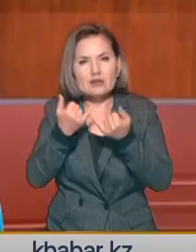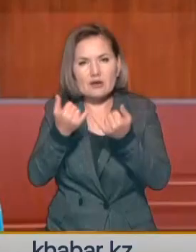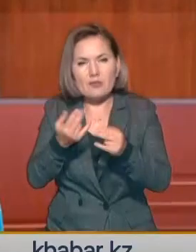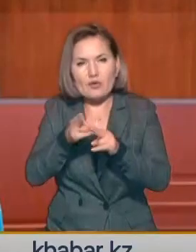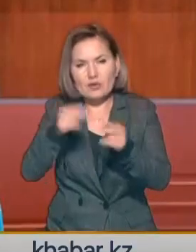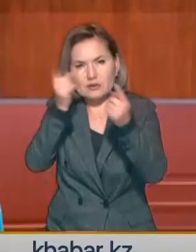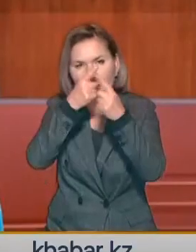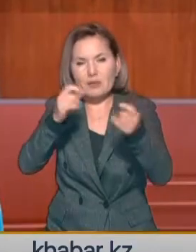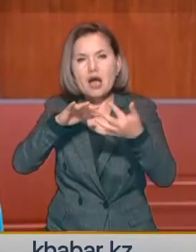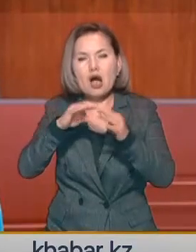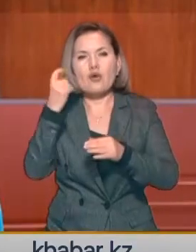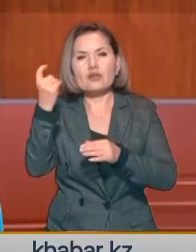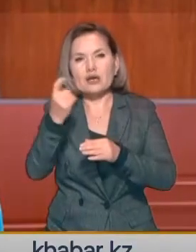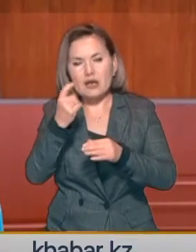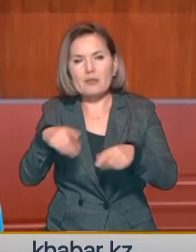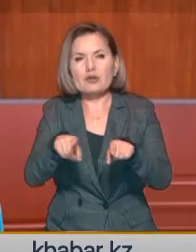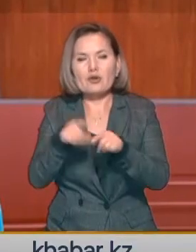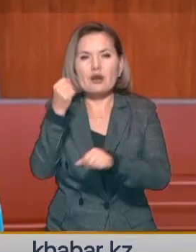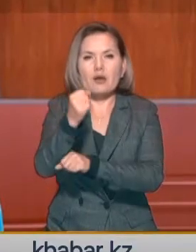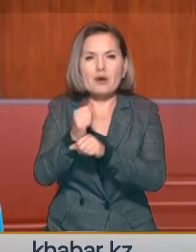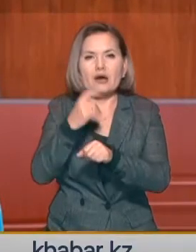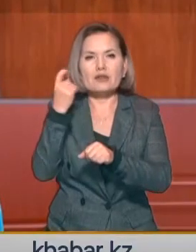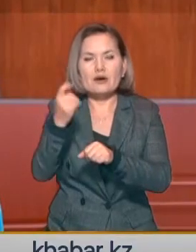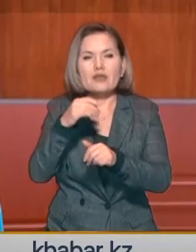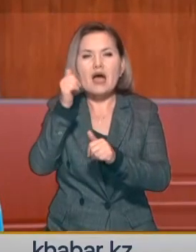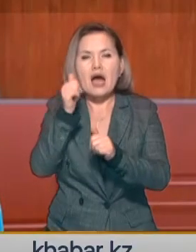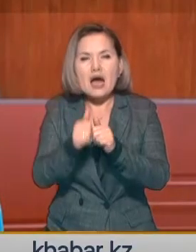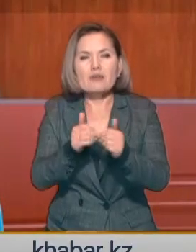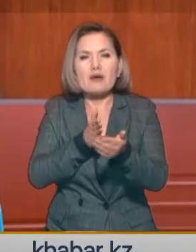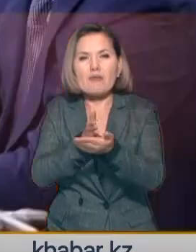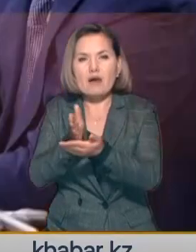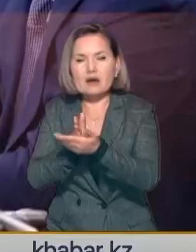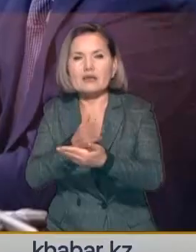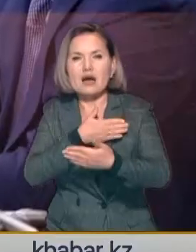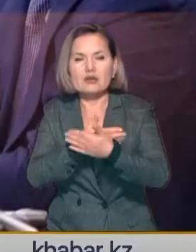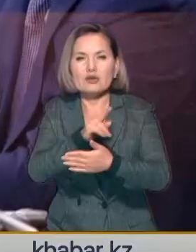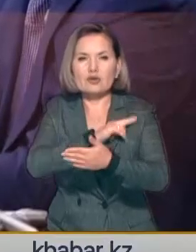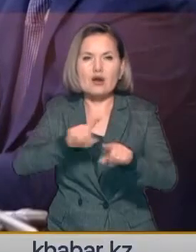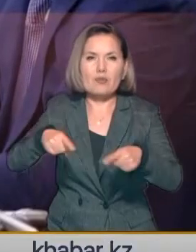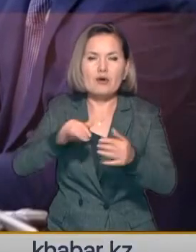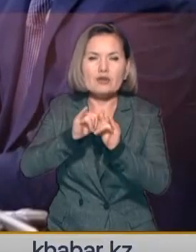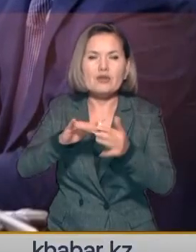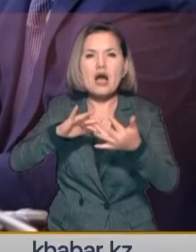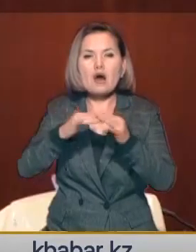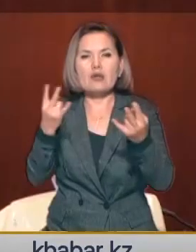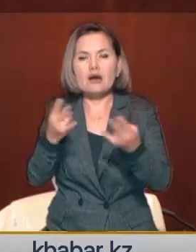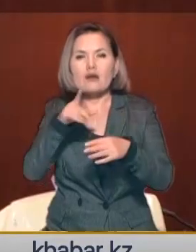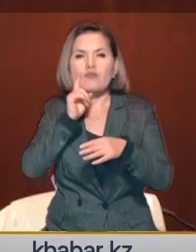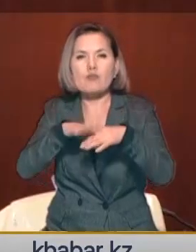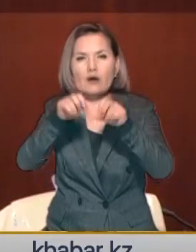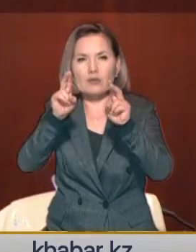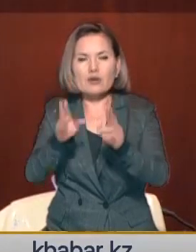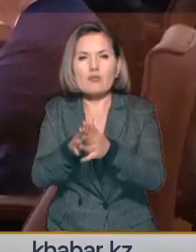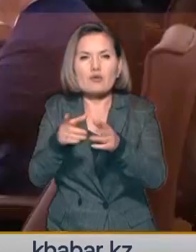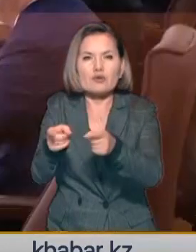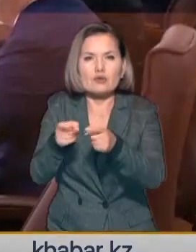қоймай, ауыл шаруашылығы саласындағы әрбір бағыттың белсенді дамуына мүмкіндік береді. Бұл ауылға қажетті мамандарды тартуға